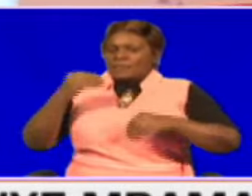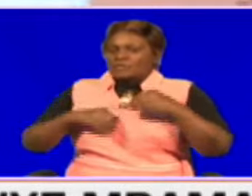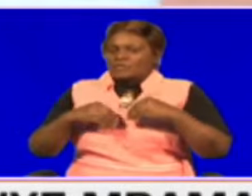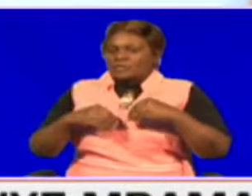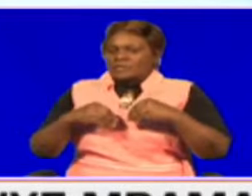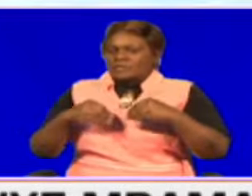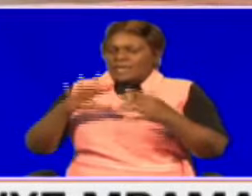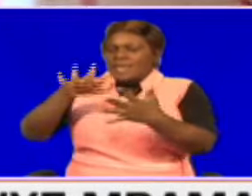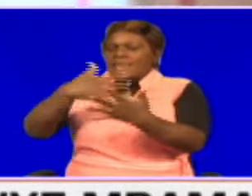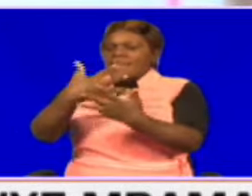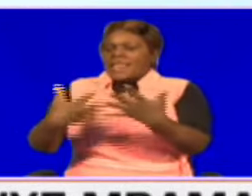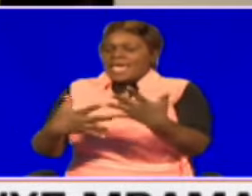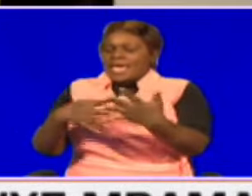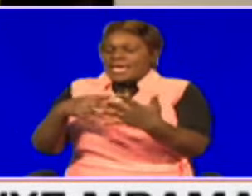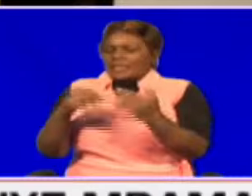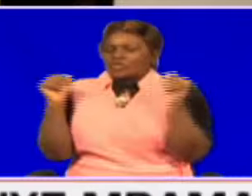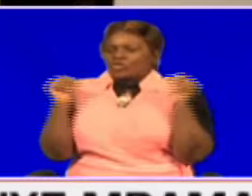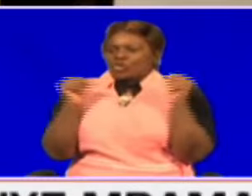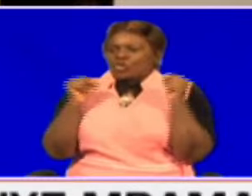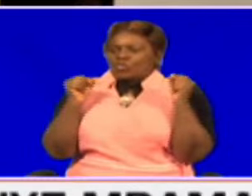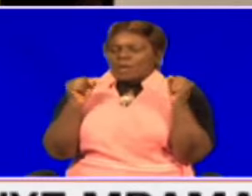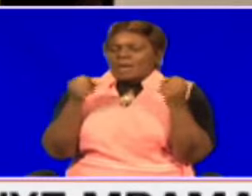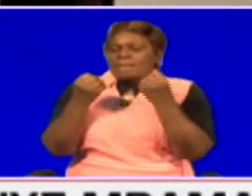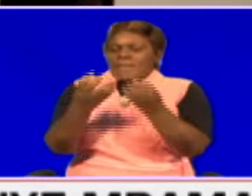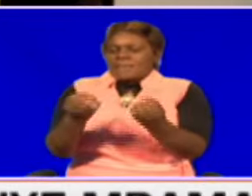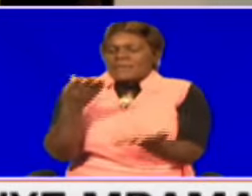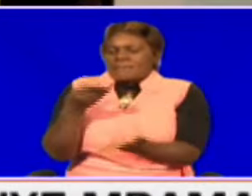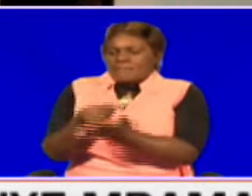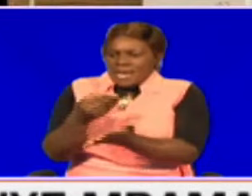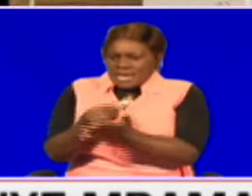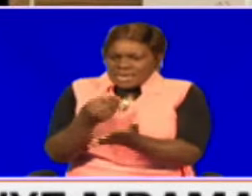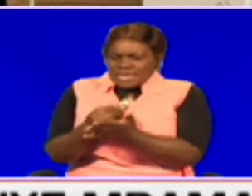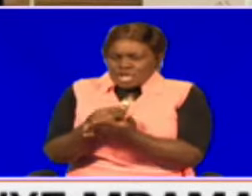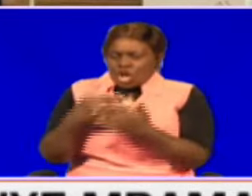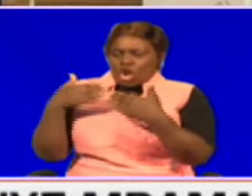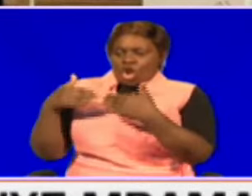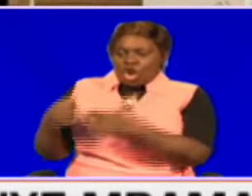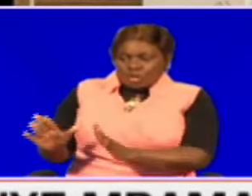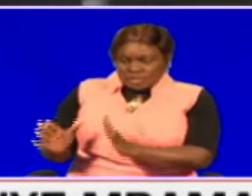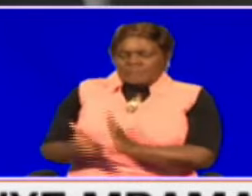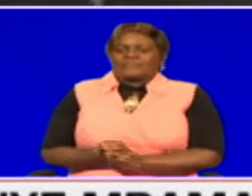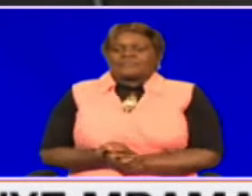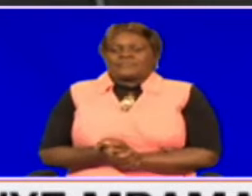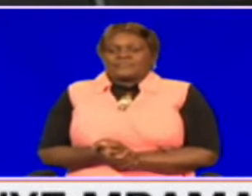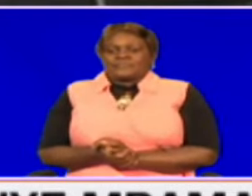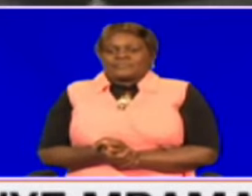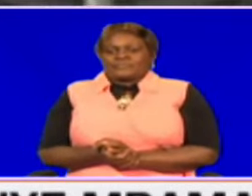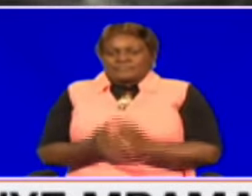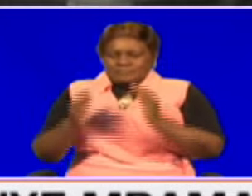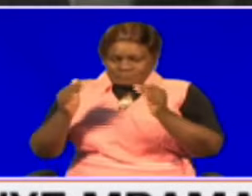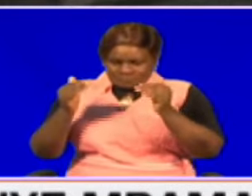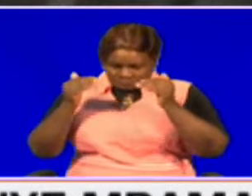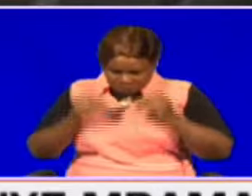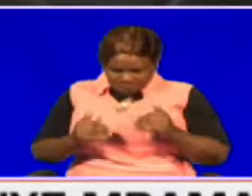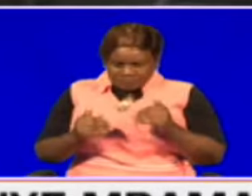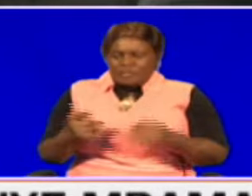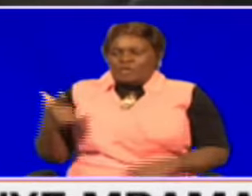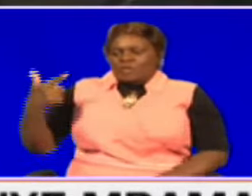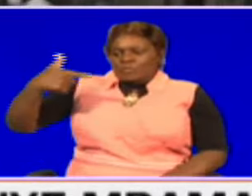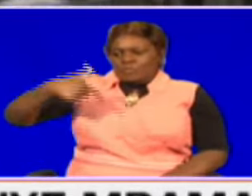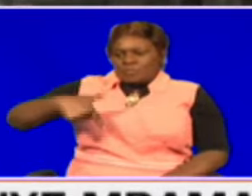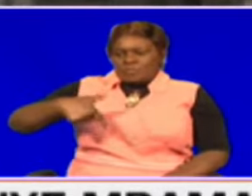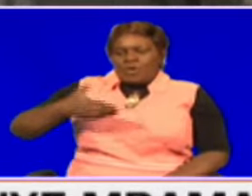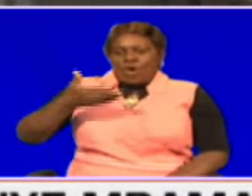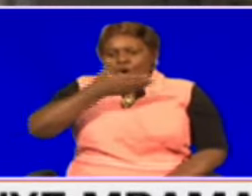wa vyandarua vya kuzuia malaria, huku mamilioni ya pesa ikiripotiwa kupotea. Kashfa ya mafuta ya